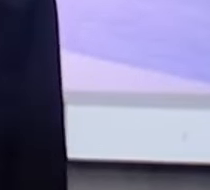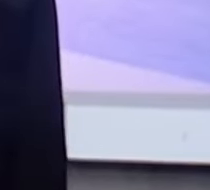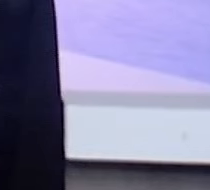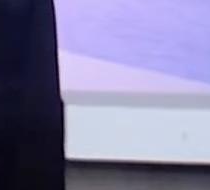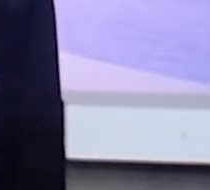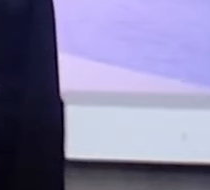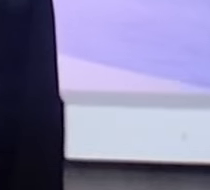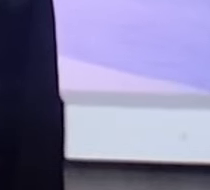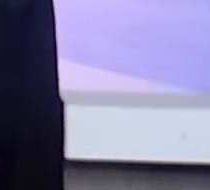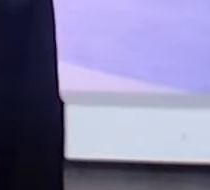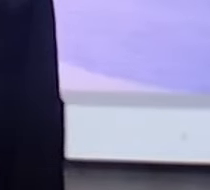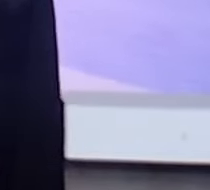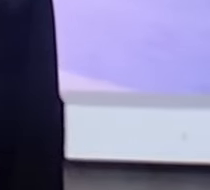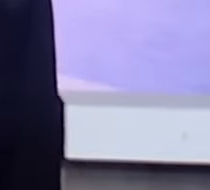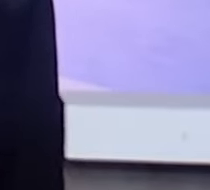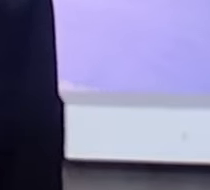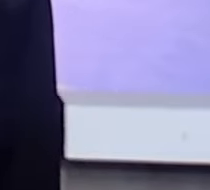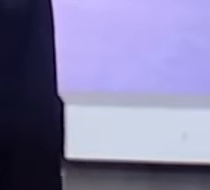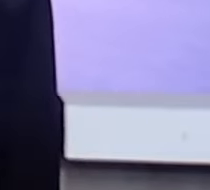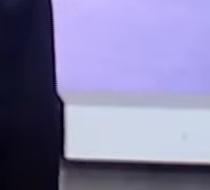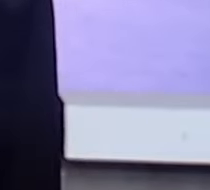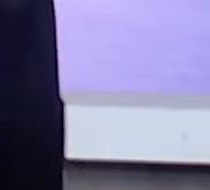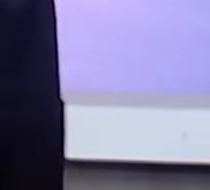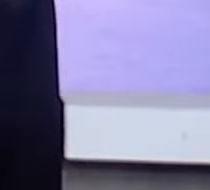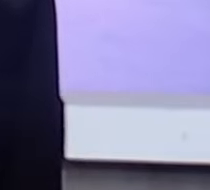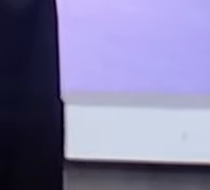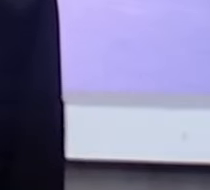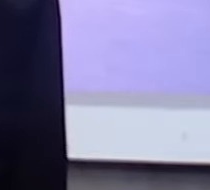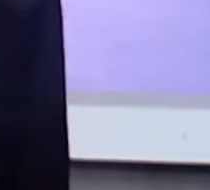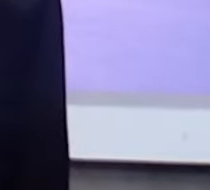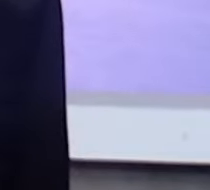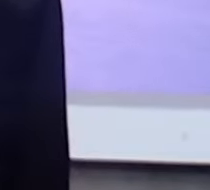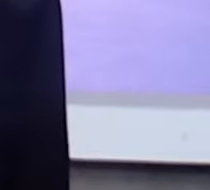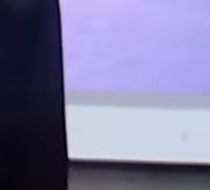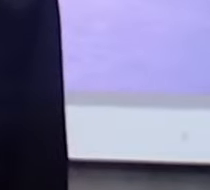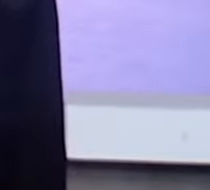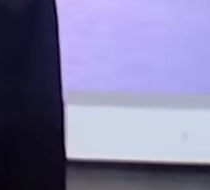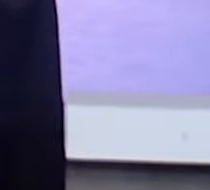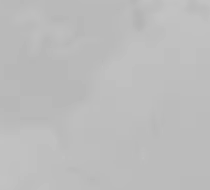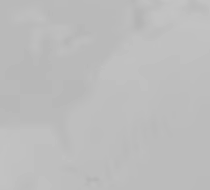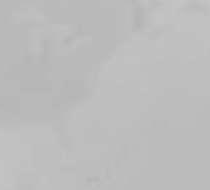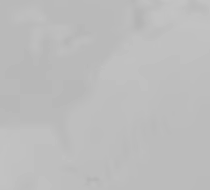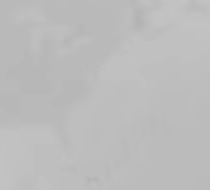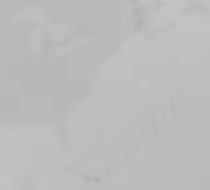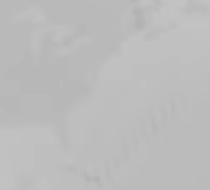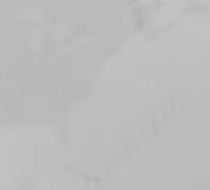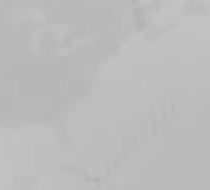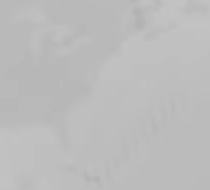samahan niyo kami sa GMA Pinoy TV at sa www.gmanews.tv.